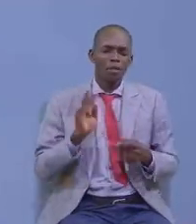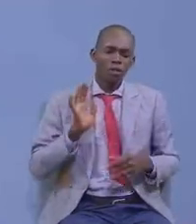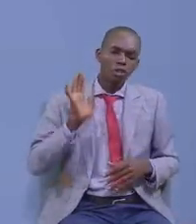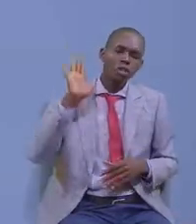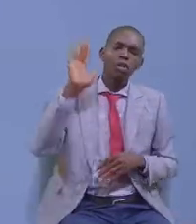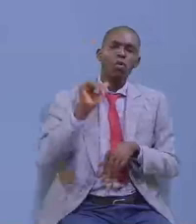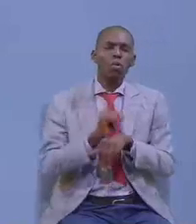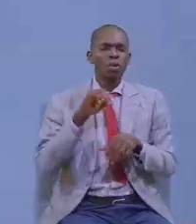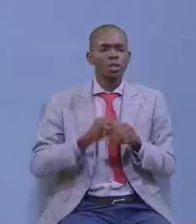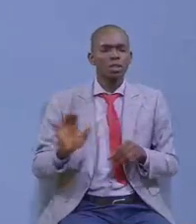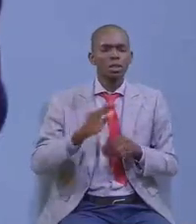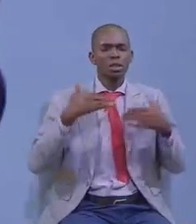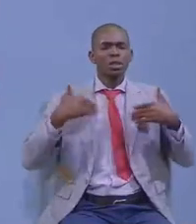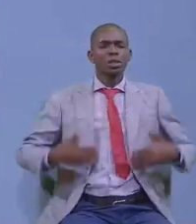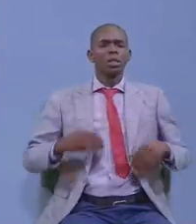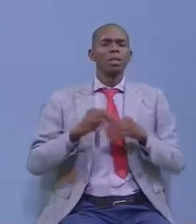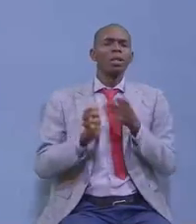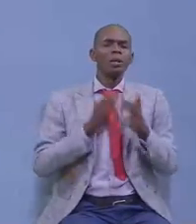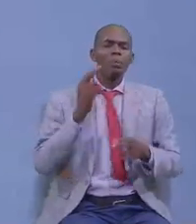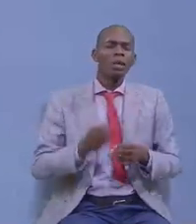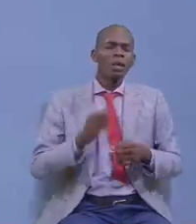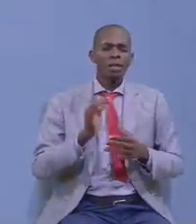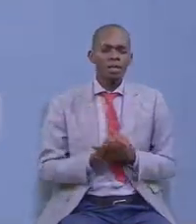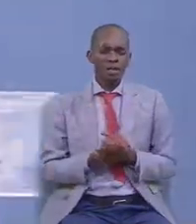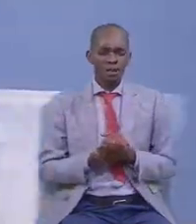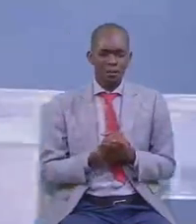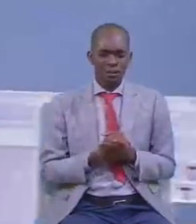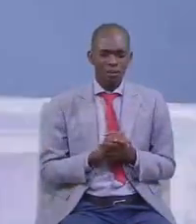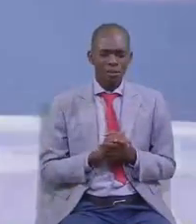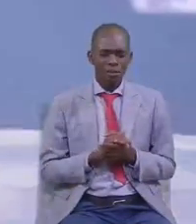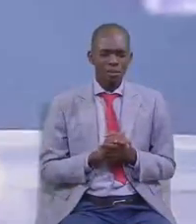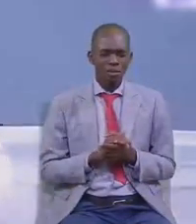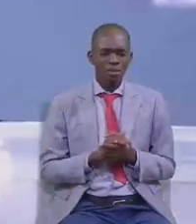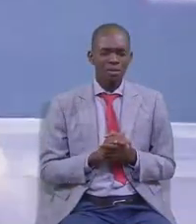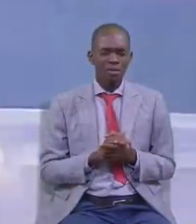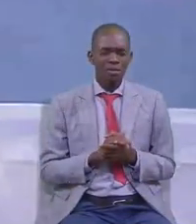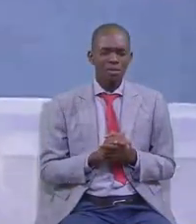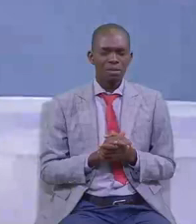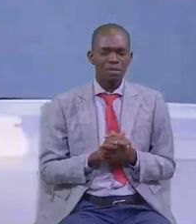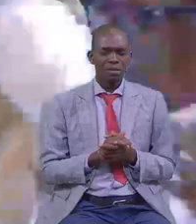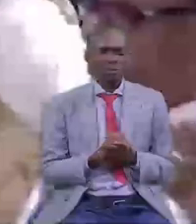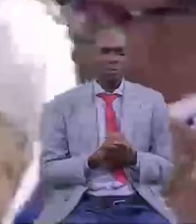et achève ton œuvre dans leur corps au nom de Jésus.